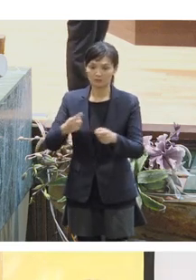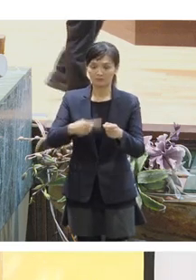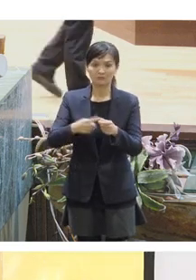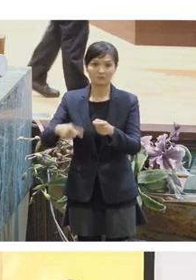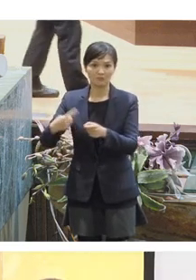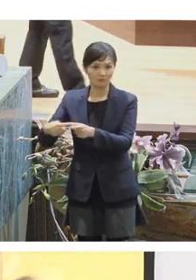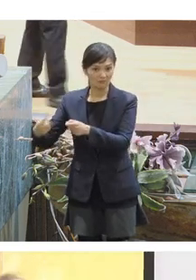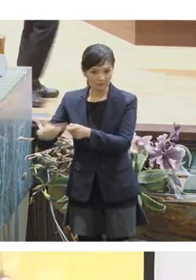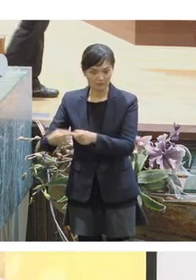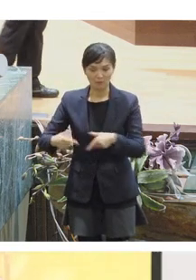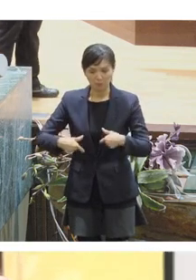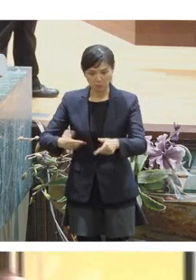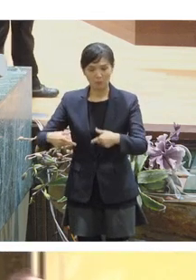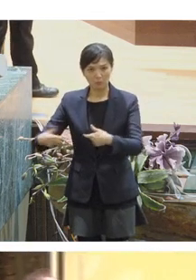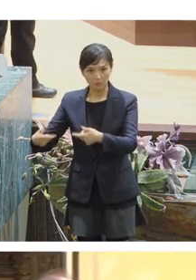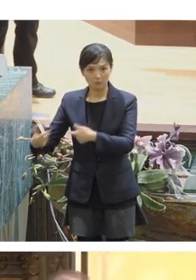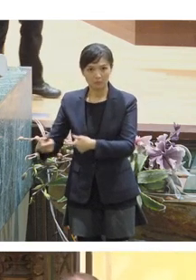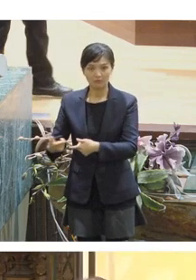余。